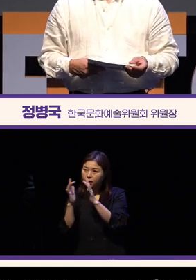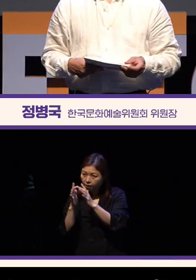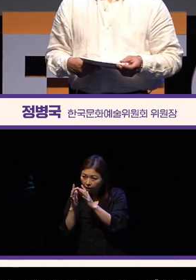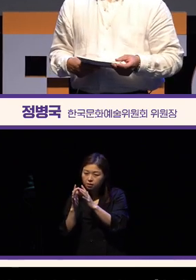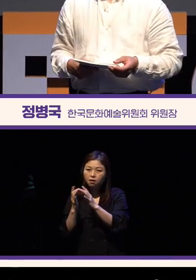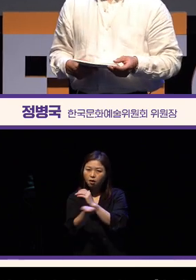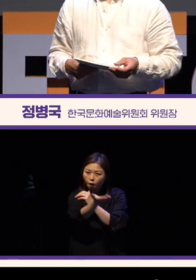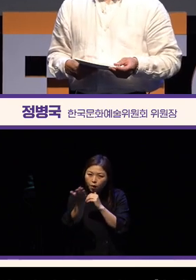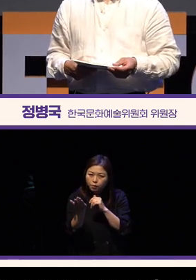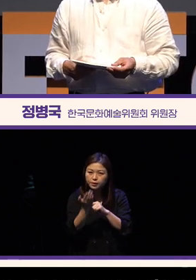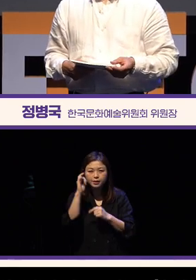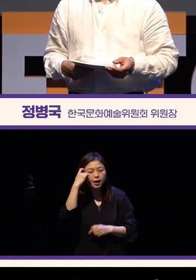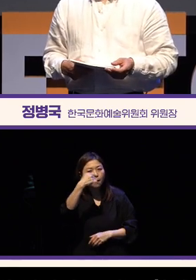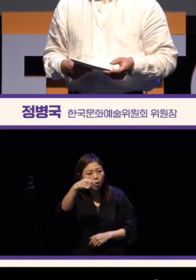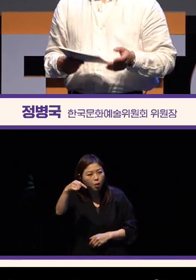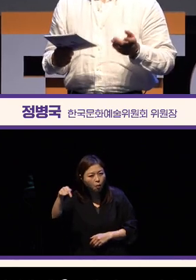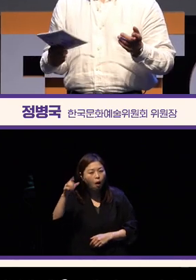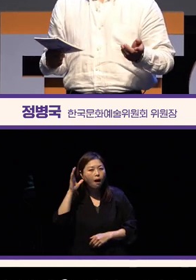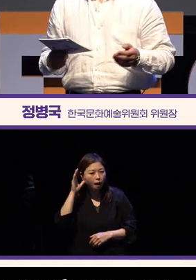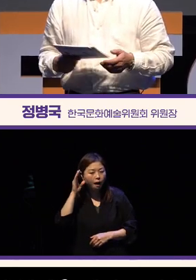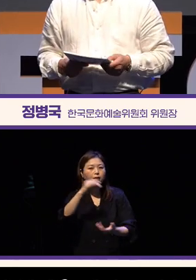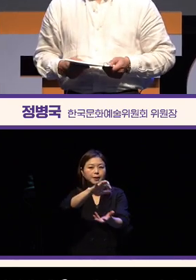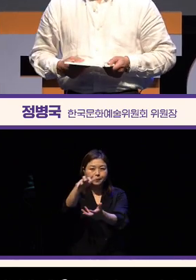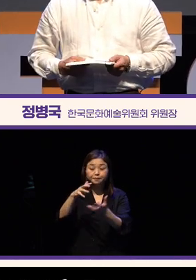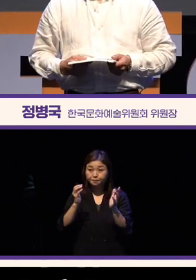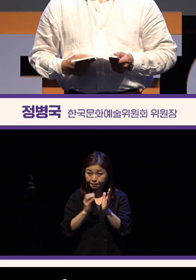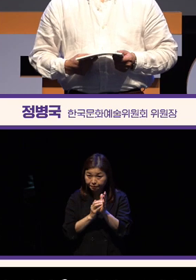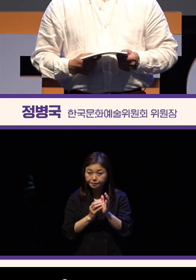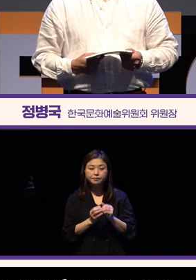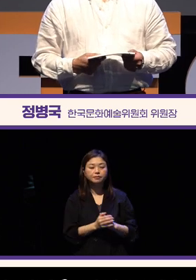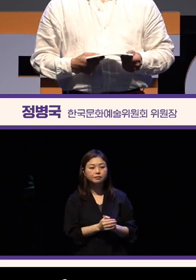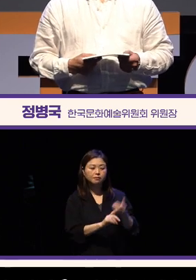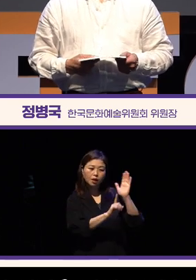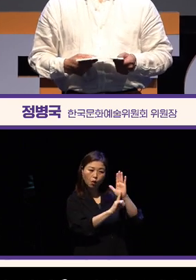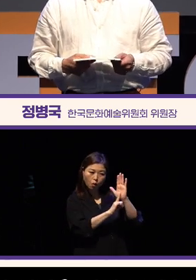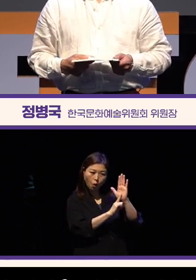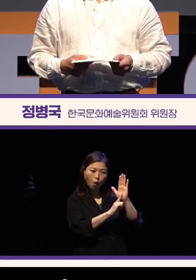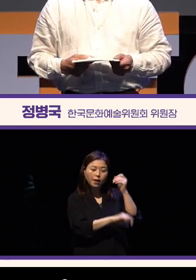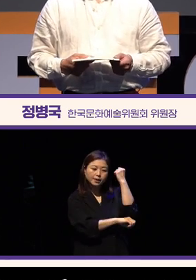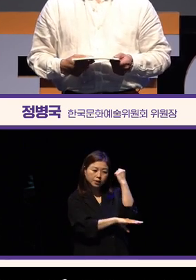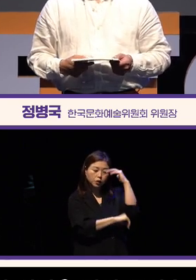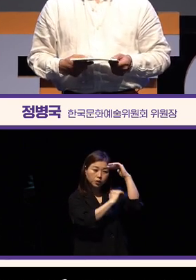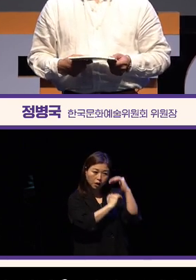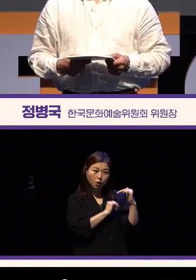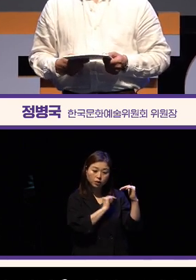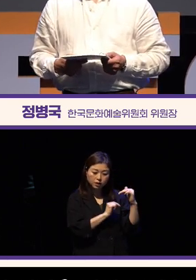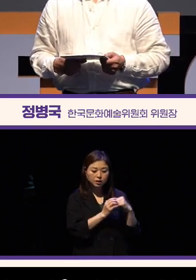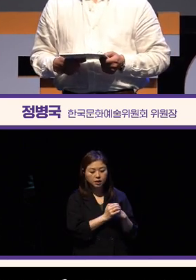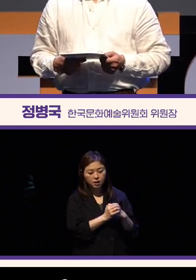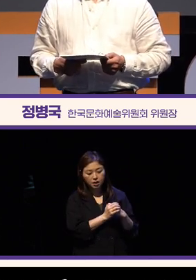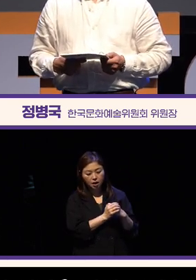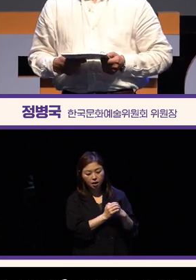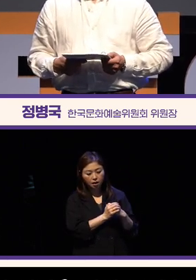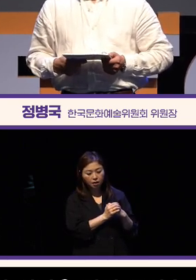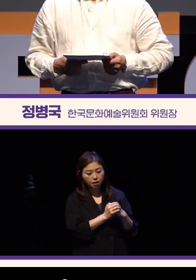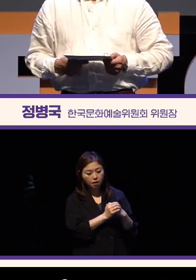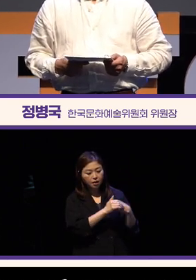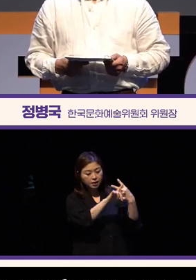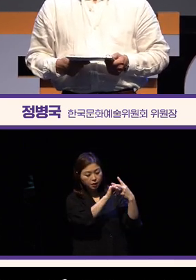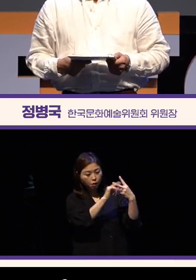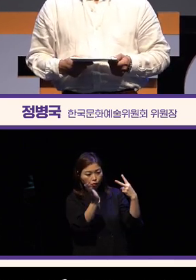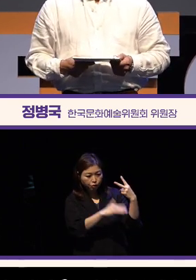의견을 다시 들었습니다. 이 공고문 초안은 지난 2월 3월에 걸쳐서 14차례에